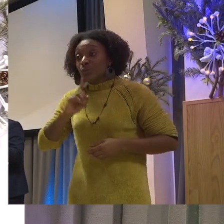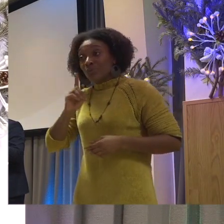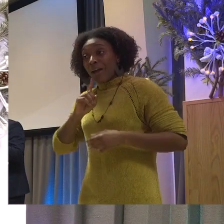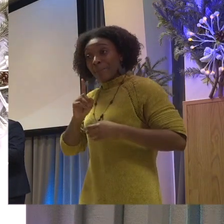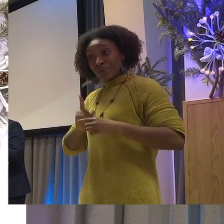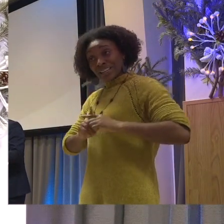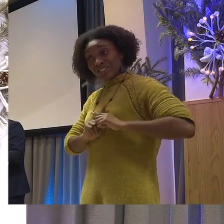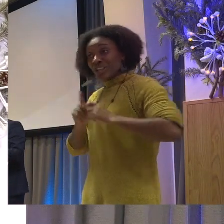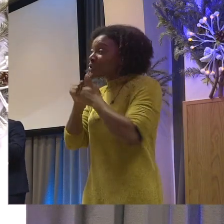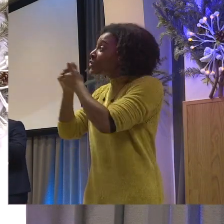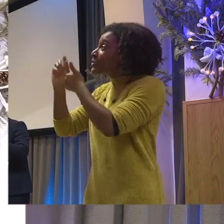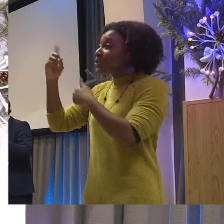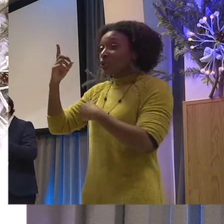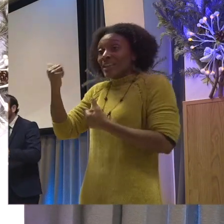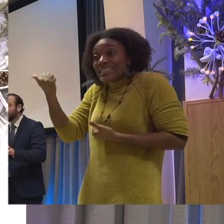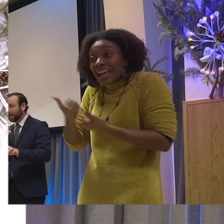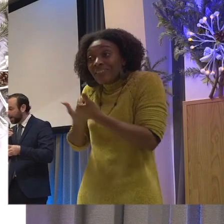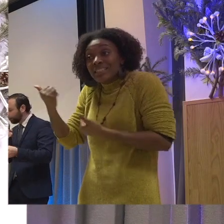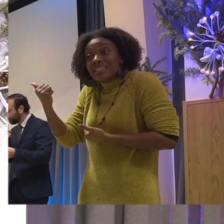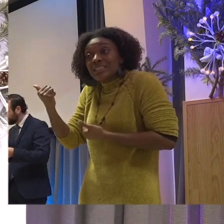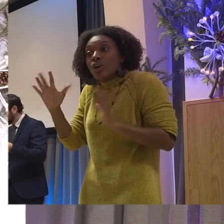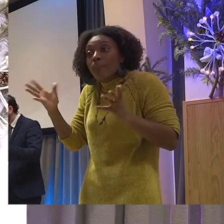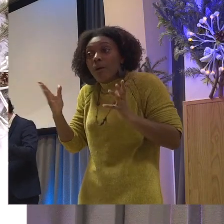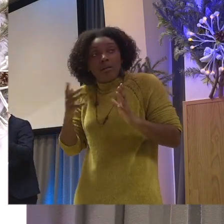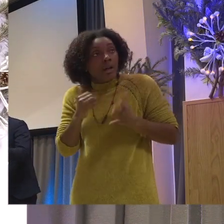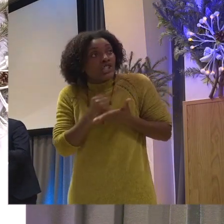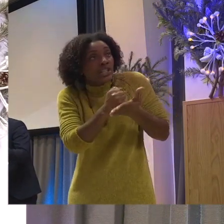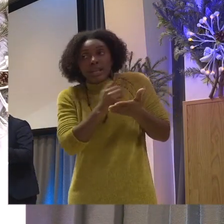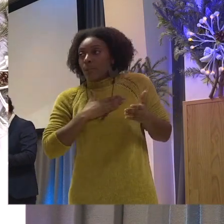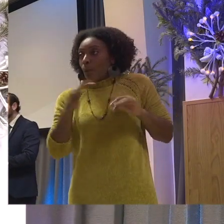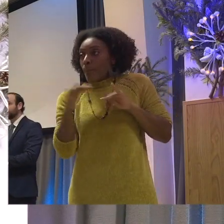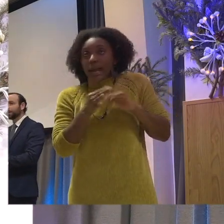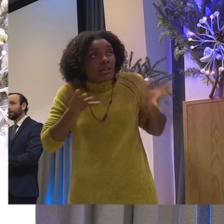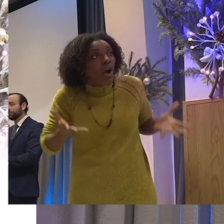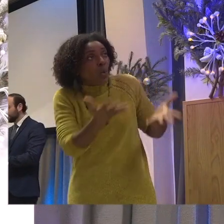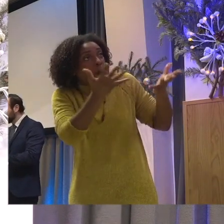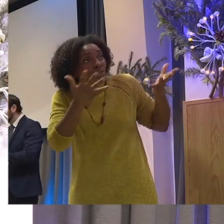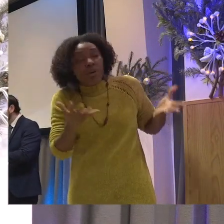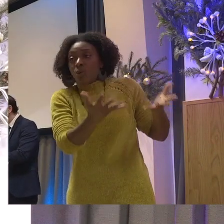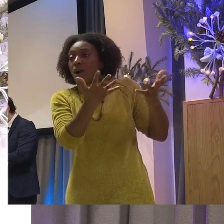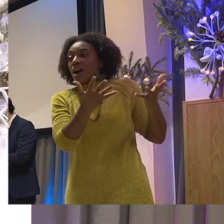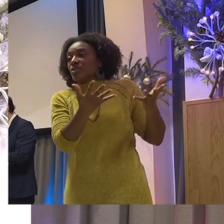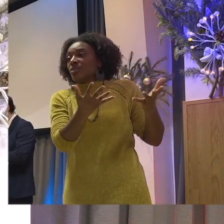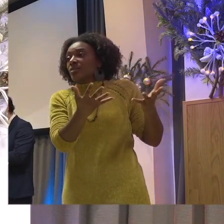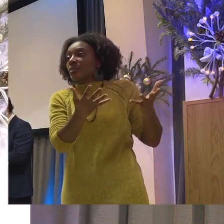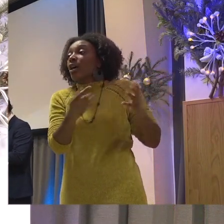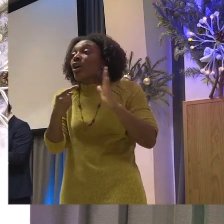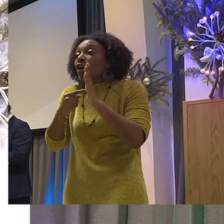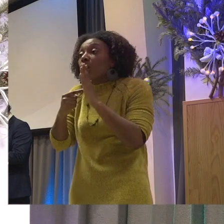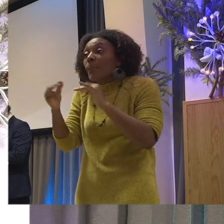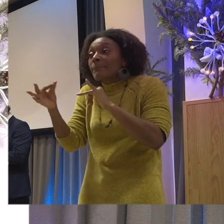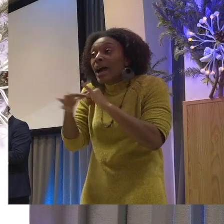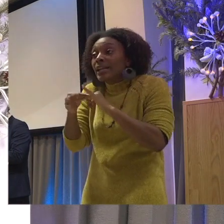au service de Dieu en aidant son mari à accomplir la volonté du Seigneur. Bien-aimés, vous ne faites qu'un lorsque vous êtes